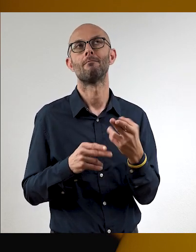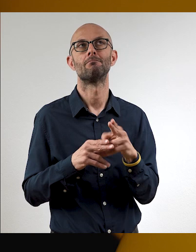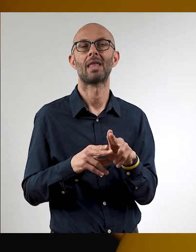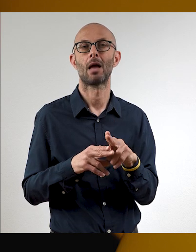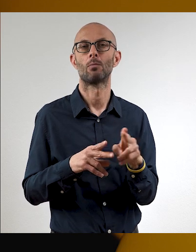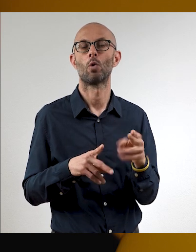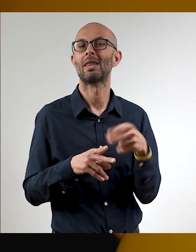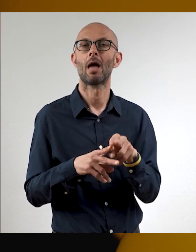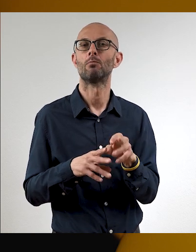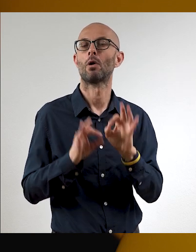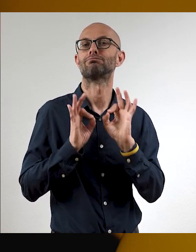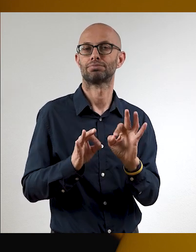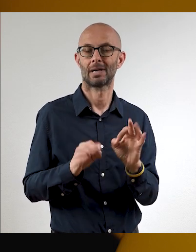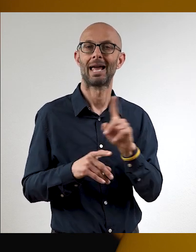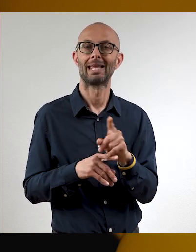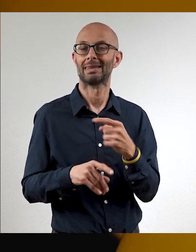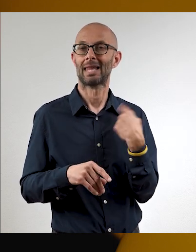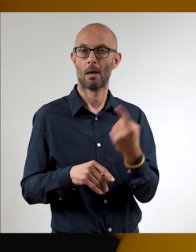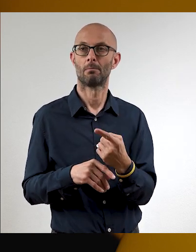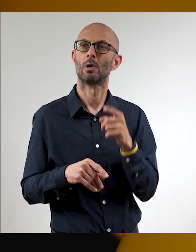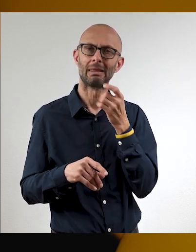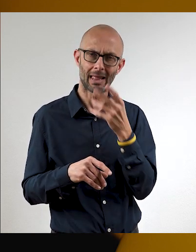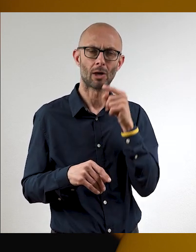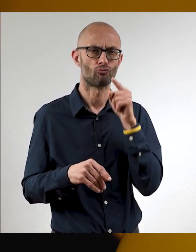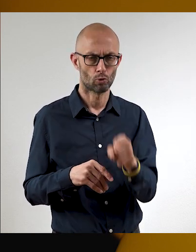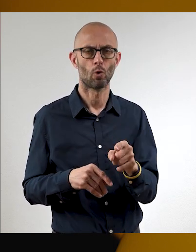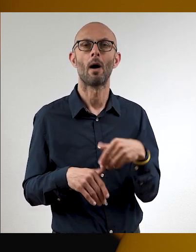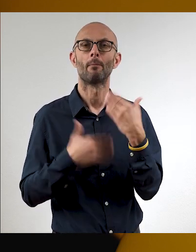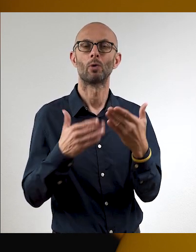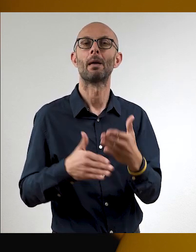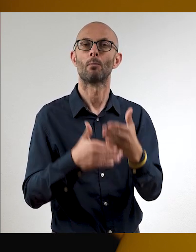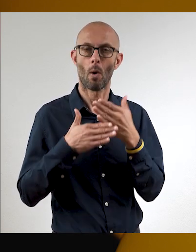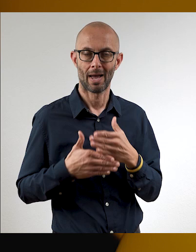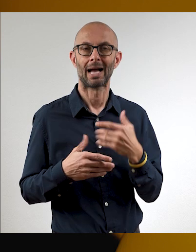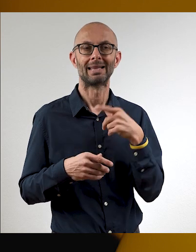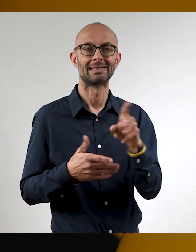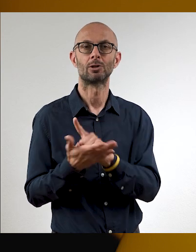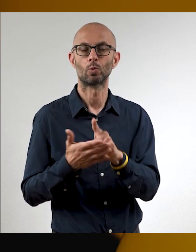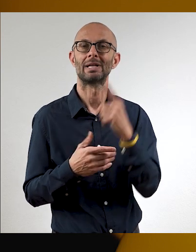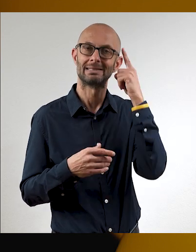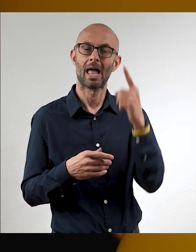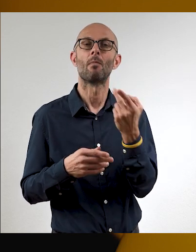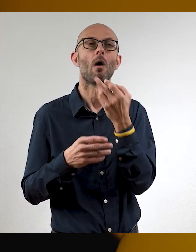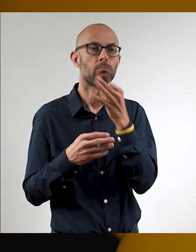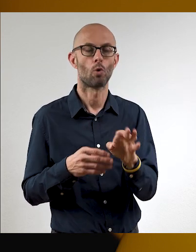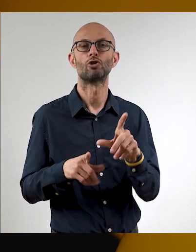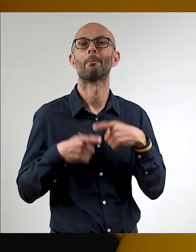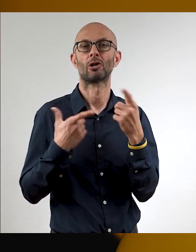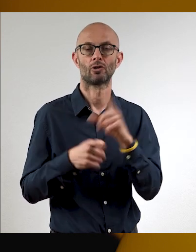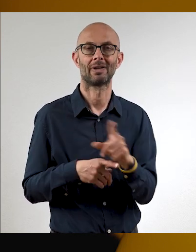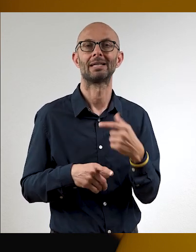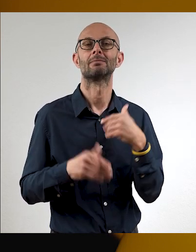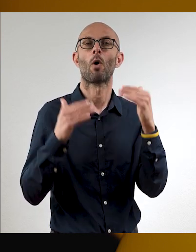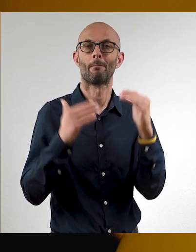ravno najbolj rožnate in nam točno to potem pomaga, da se takrat znamo bolje preživeti in